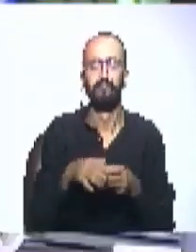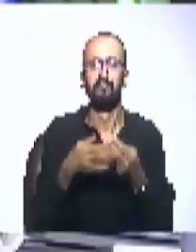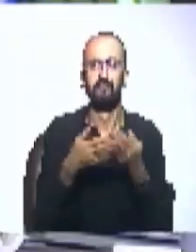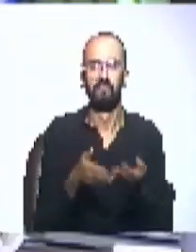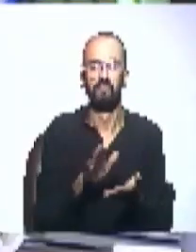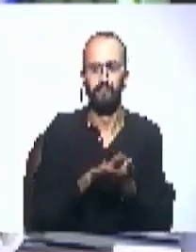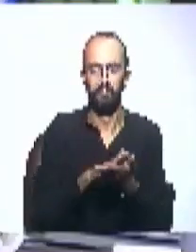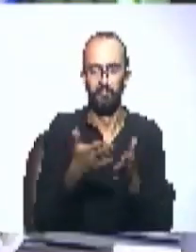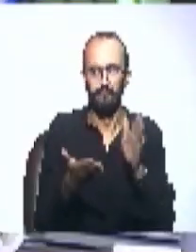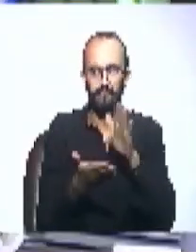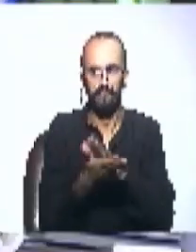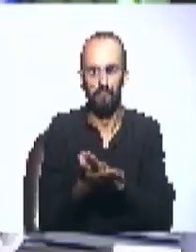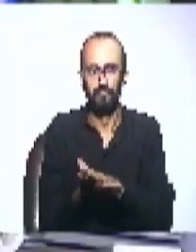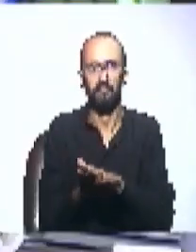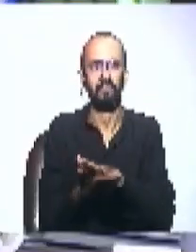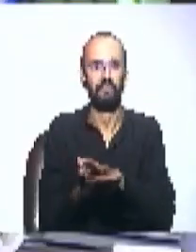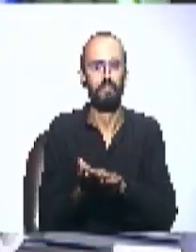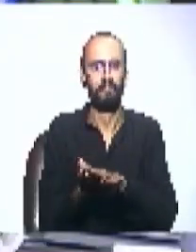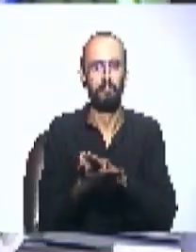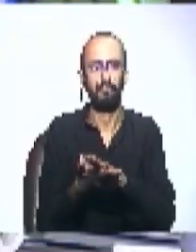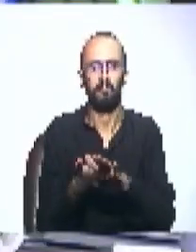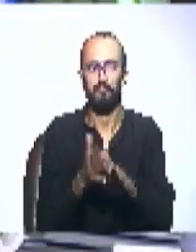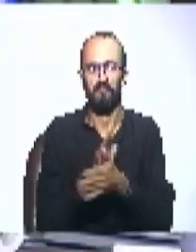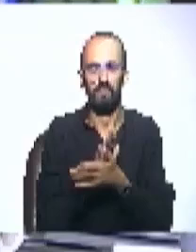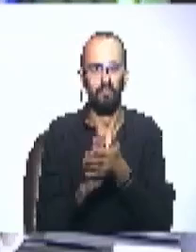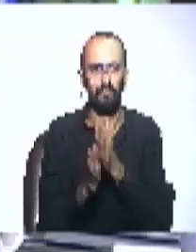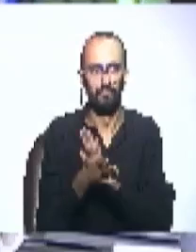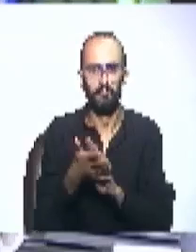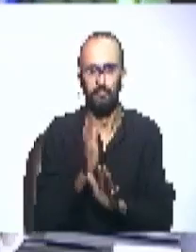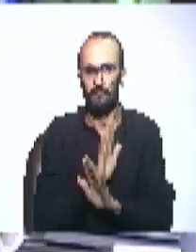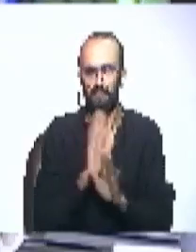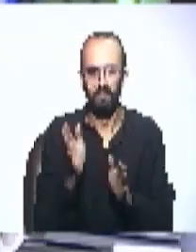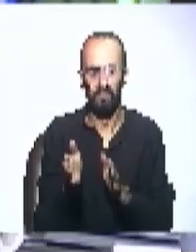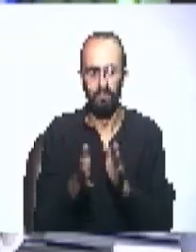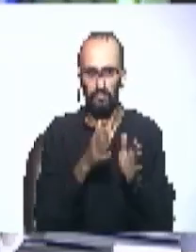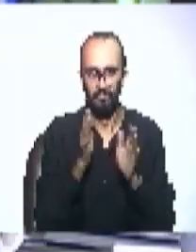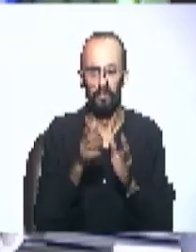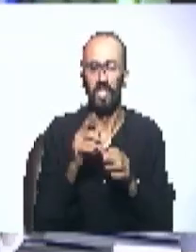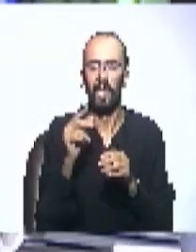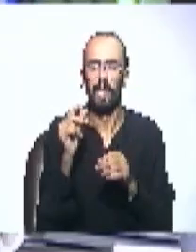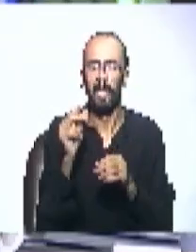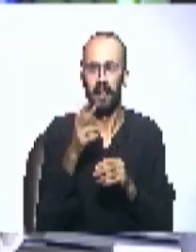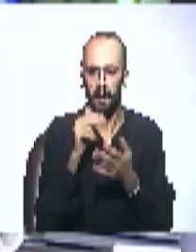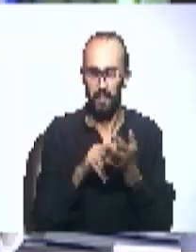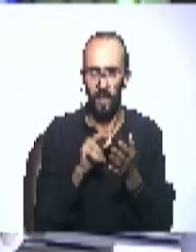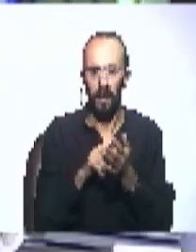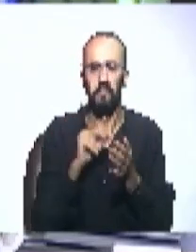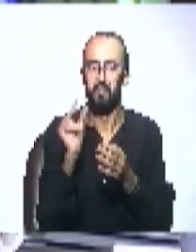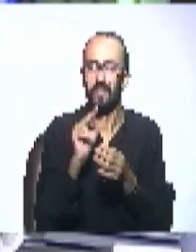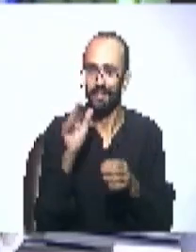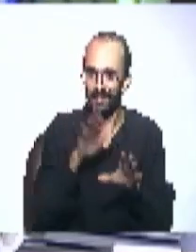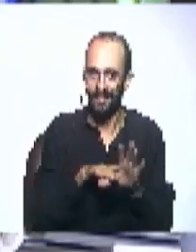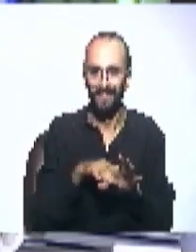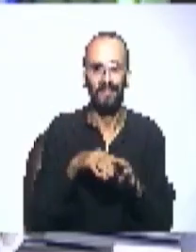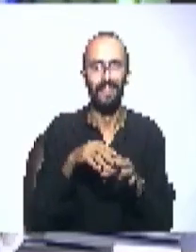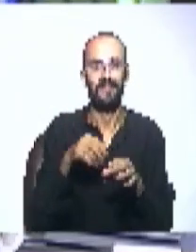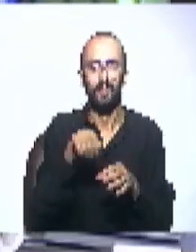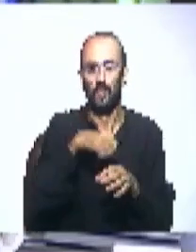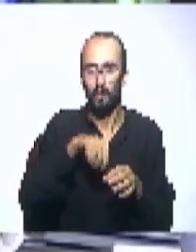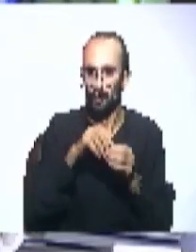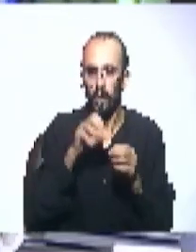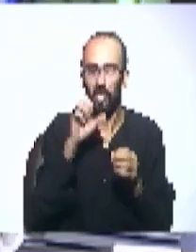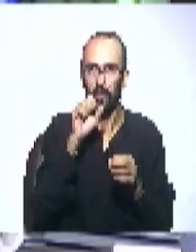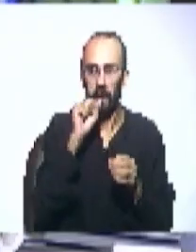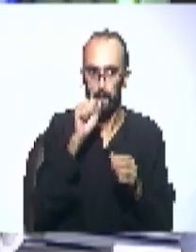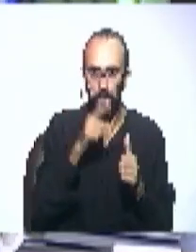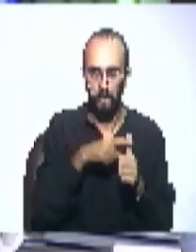وفردناه، الكيس بيكبسه أحسن من 1000 مكبس، وخدناه وسويناه وعملنا بالجبنة وعملنا بالبيض وعملنا الصوص بتاعه عبارة عن